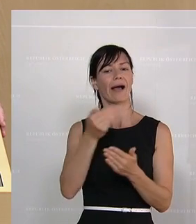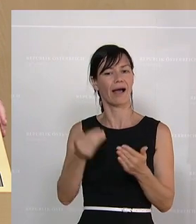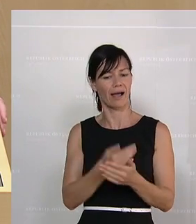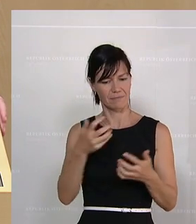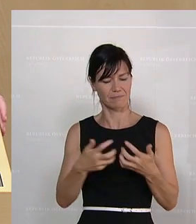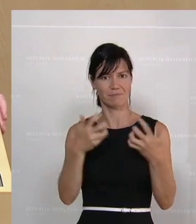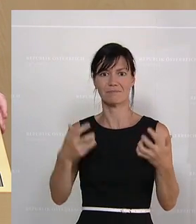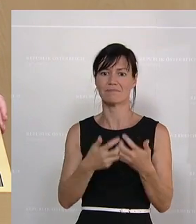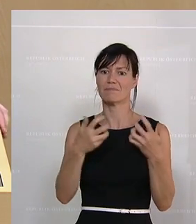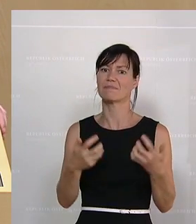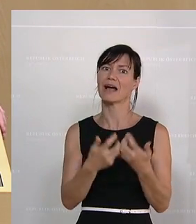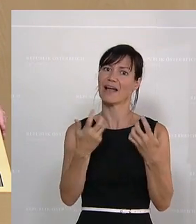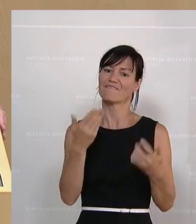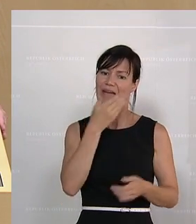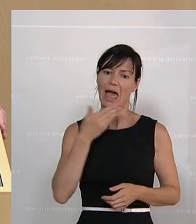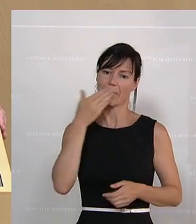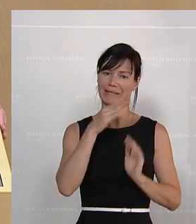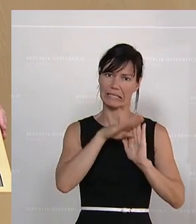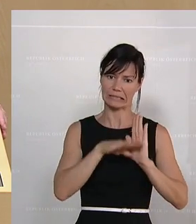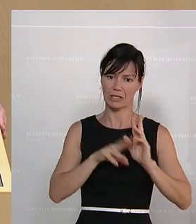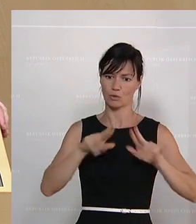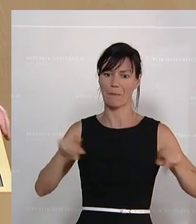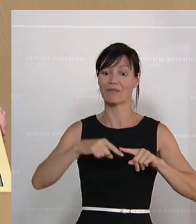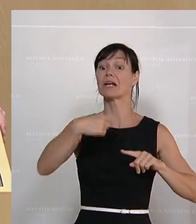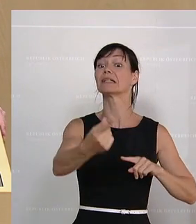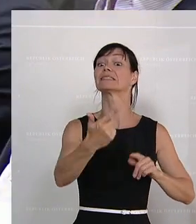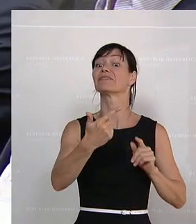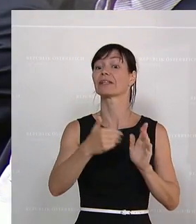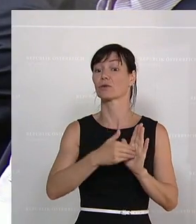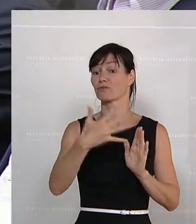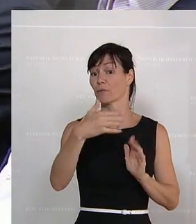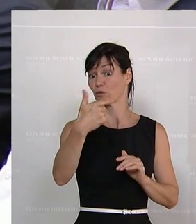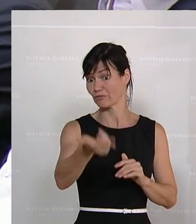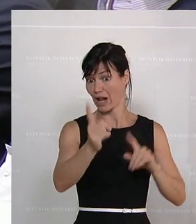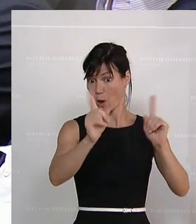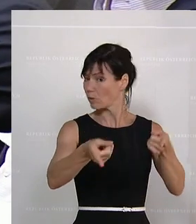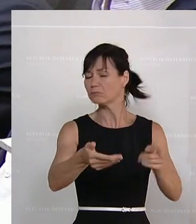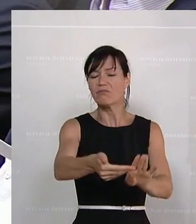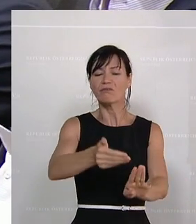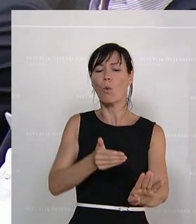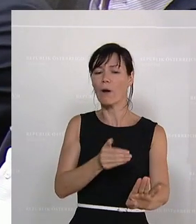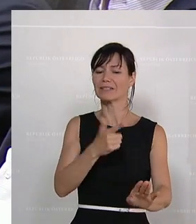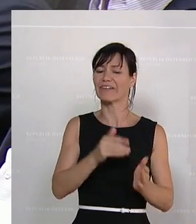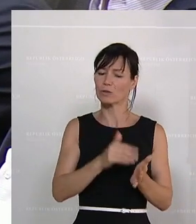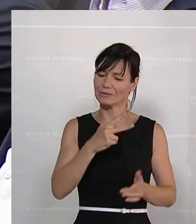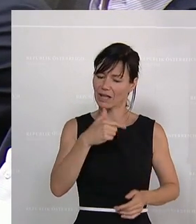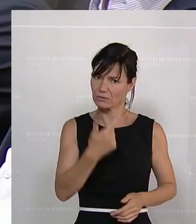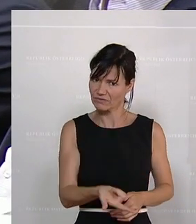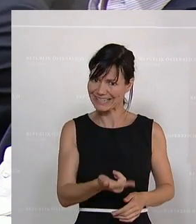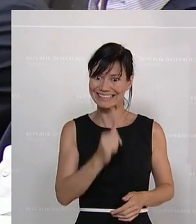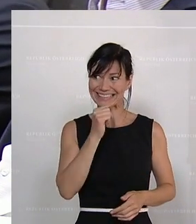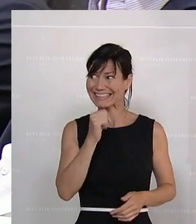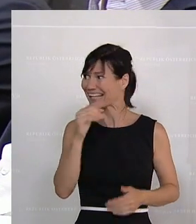nicht so wie ursprünglich geplant nach 20 25 sondern schon 20 23 keine neuen